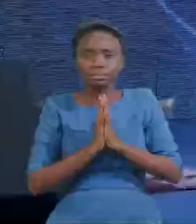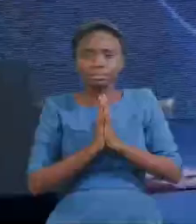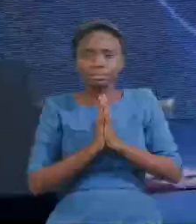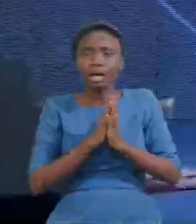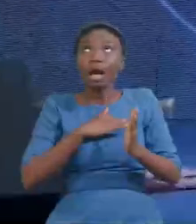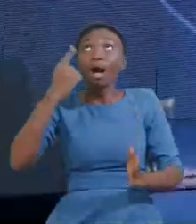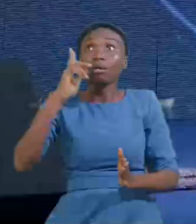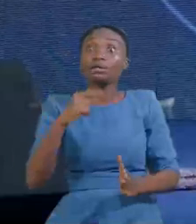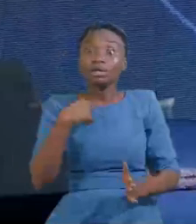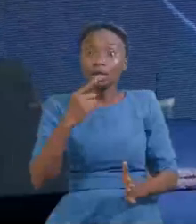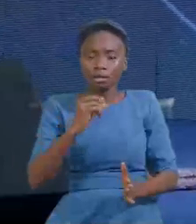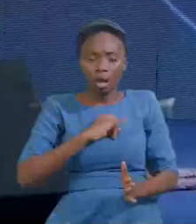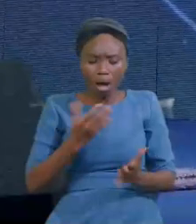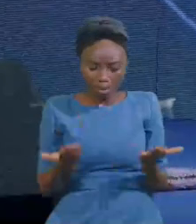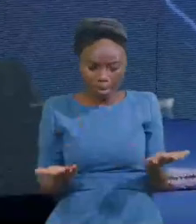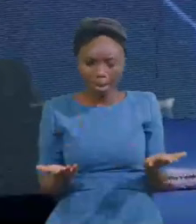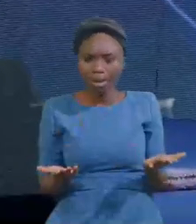Et Moïse a commencé à prier.